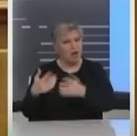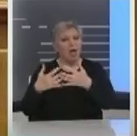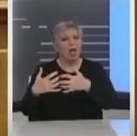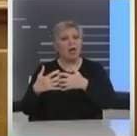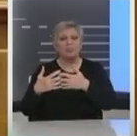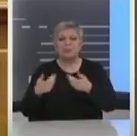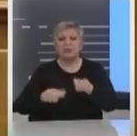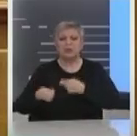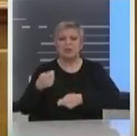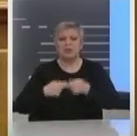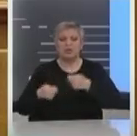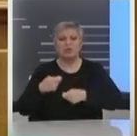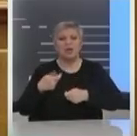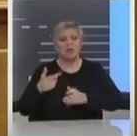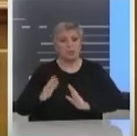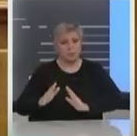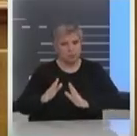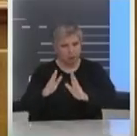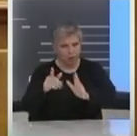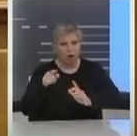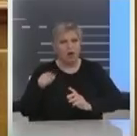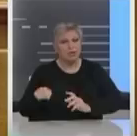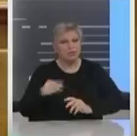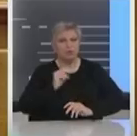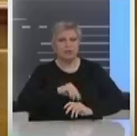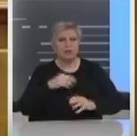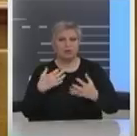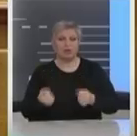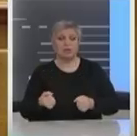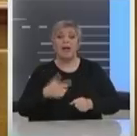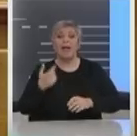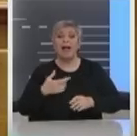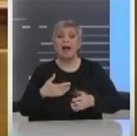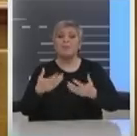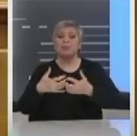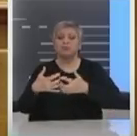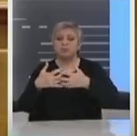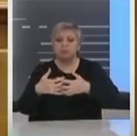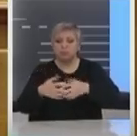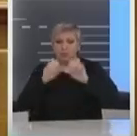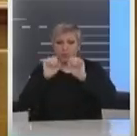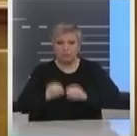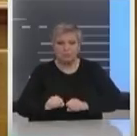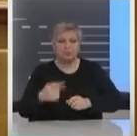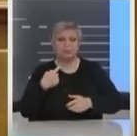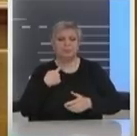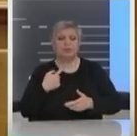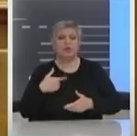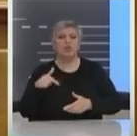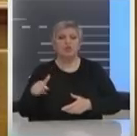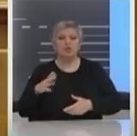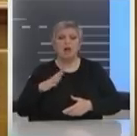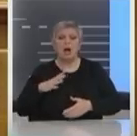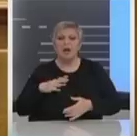μόνο να χάσει αν η επιχείρησή του τελικά αποτύχει. Και όλοι βέβαια στον κόσμο να γνωρίζουν ότι το κράτος δεν μπορεί πλέον